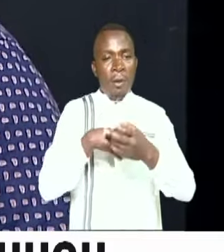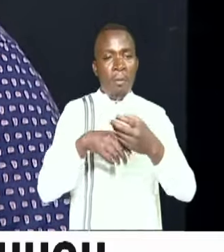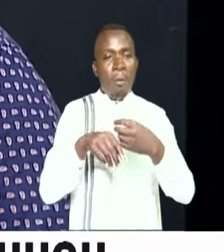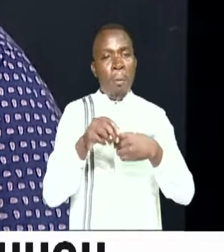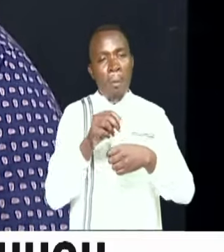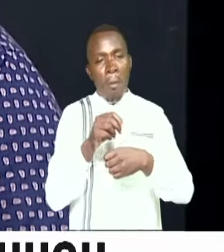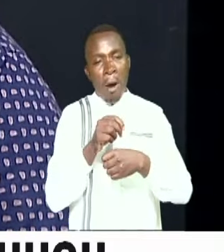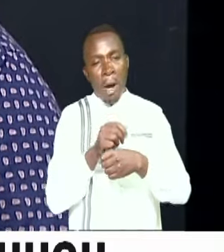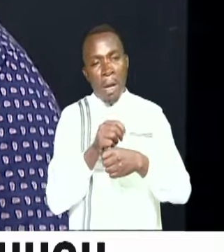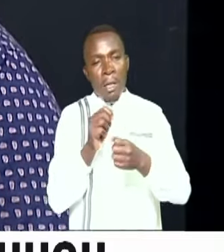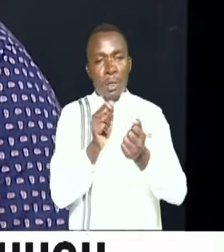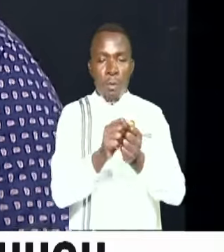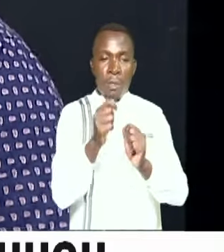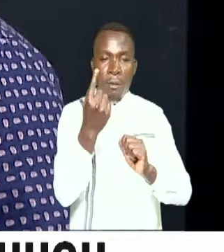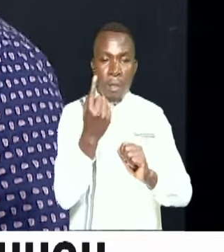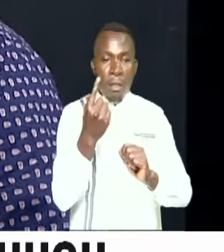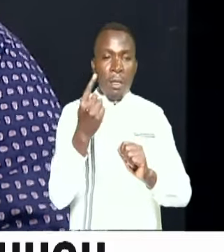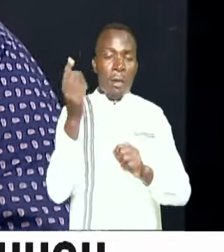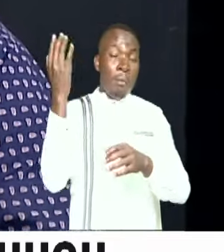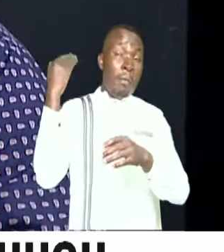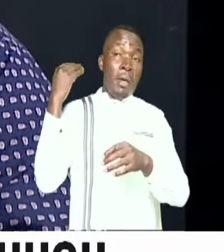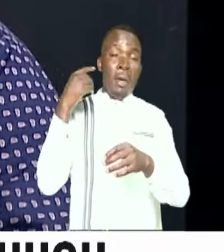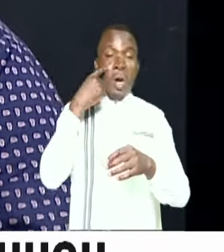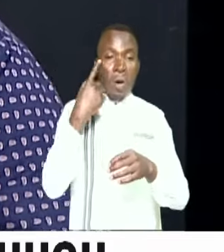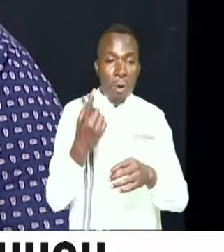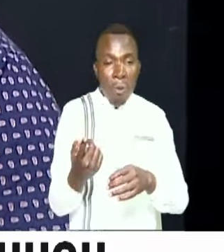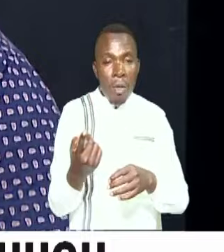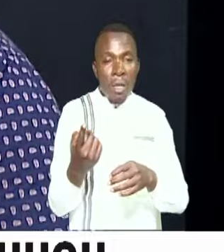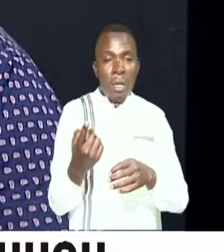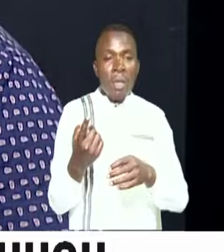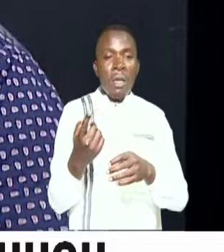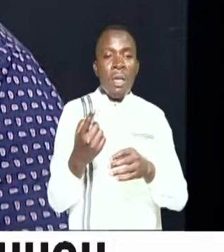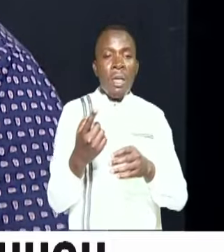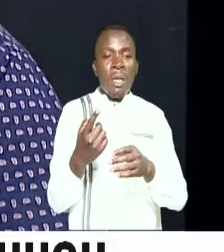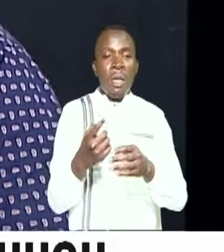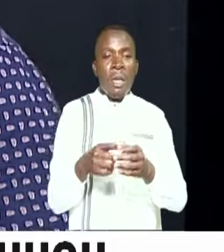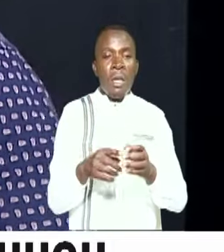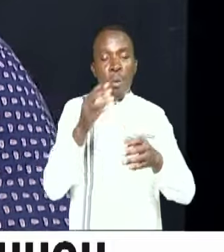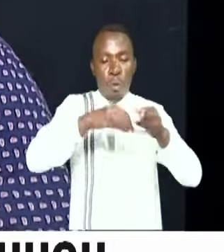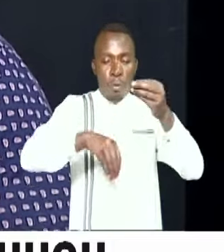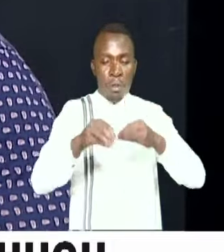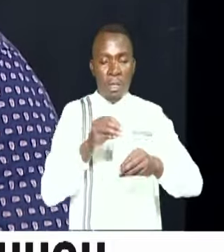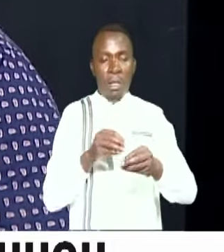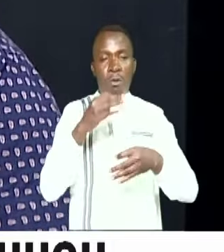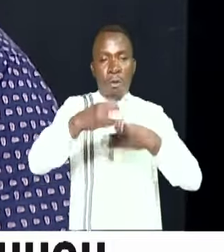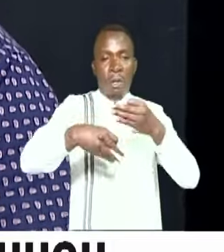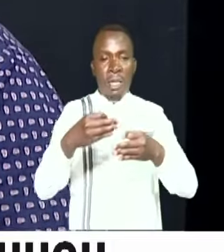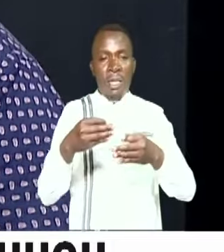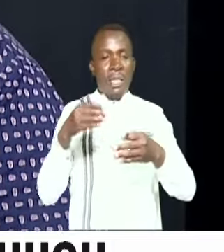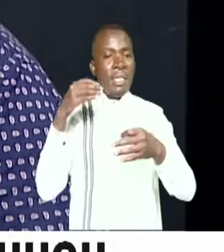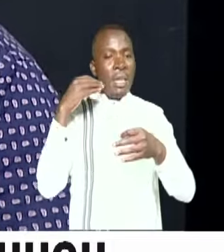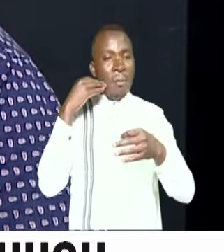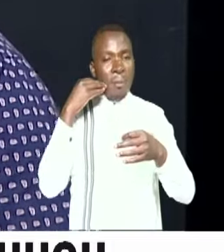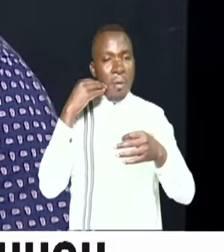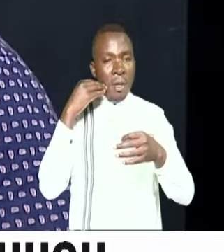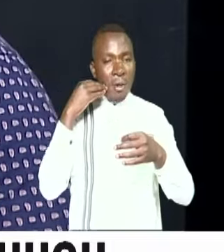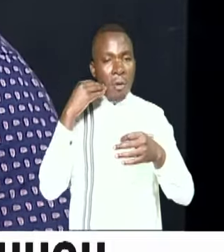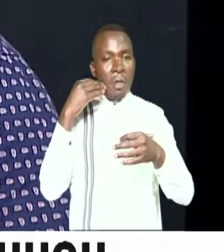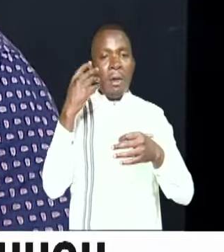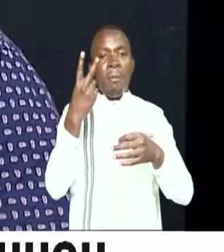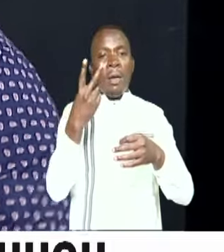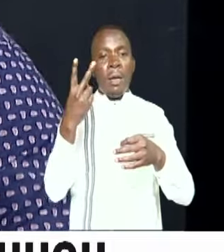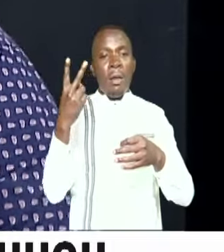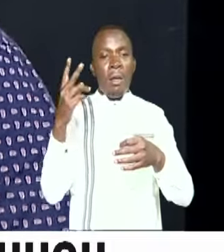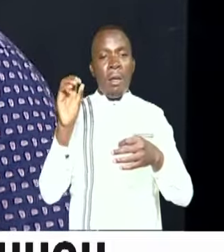muri 2011 n'urugero, wasanga nka output y'inganda muri ekonomi y'igihugu zari miliyoni icyo gihe 220